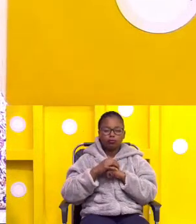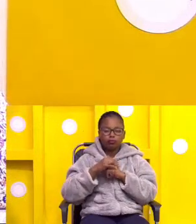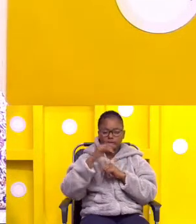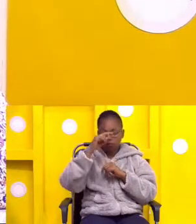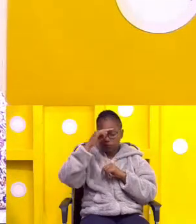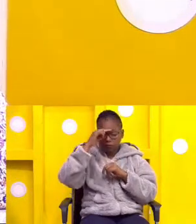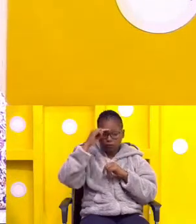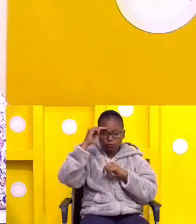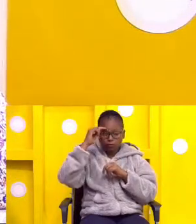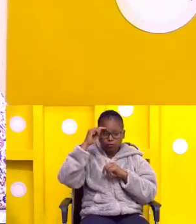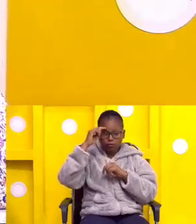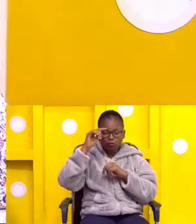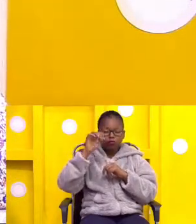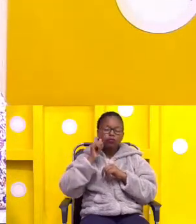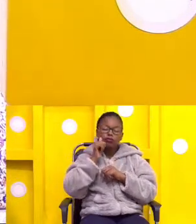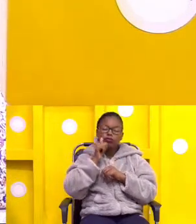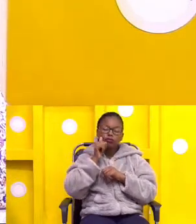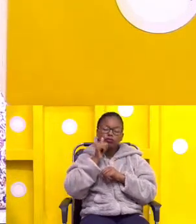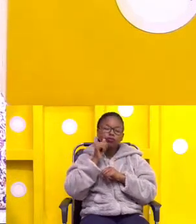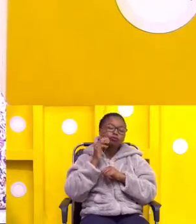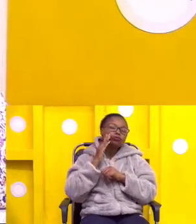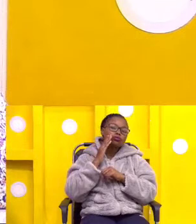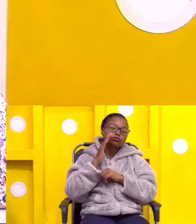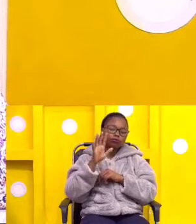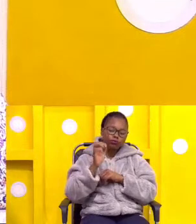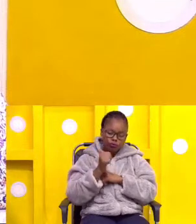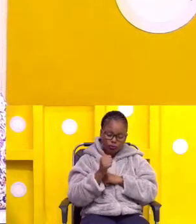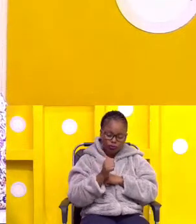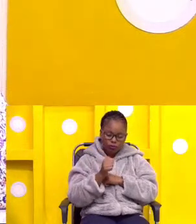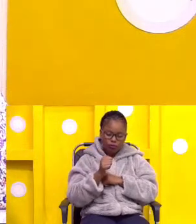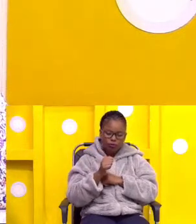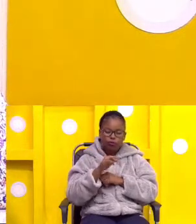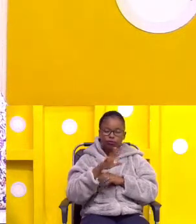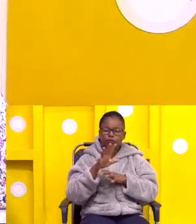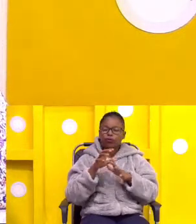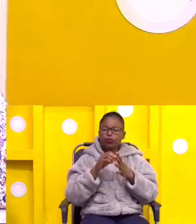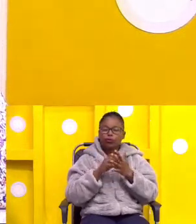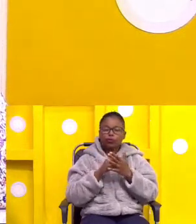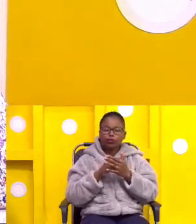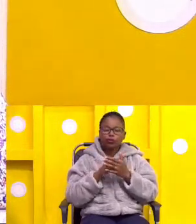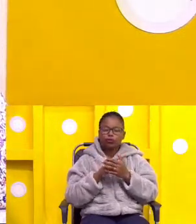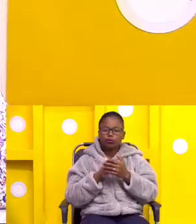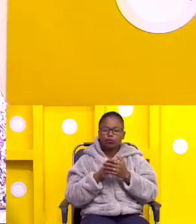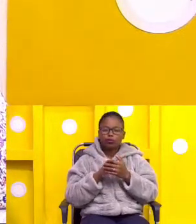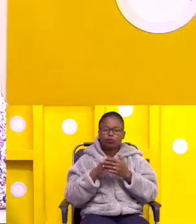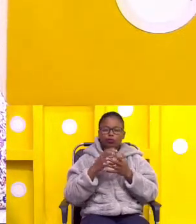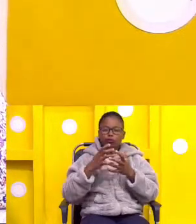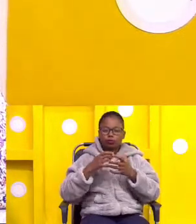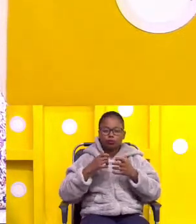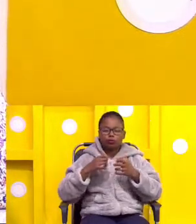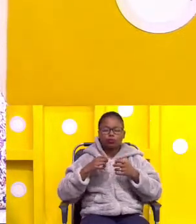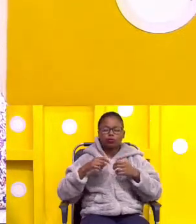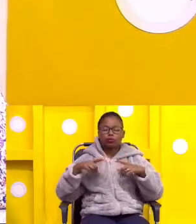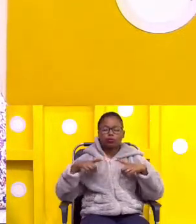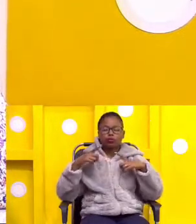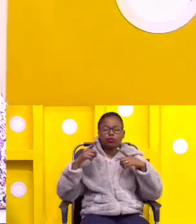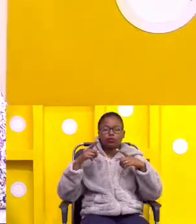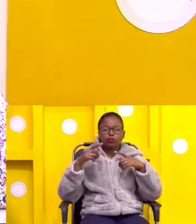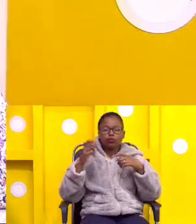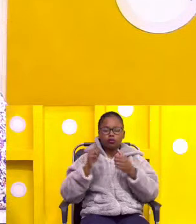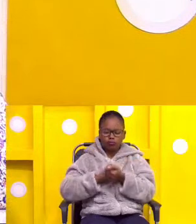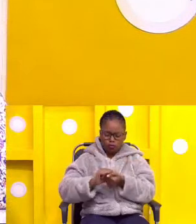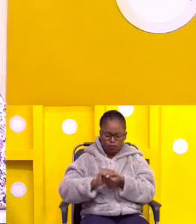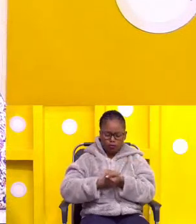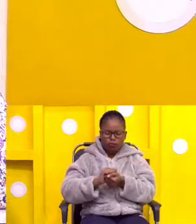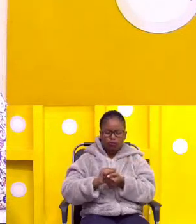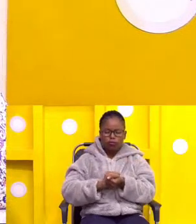Toduliri, atata wanyu na mama wanyu na soso wanyu na aguka wanyu. Meda gotulio mahura giraguo.